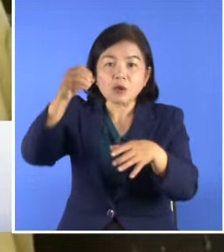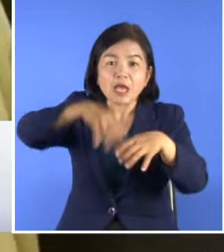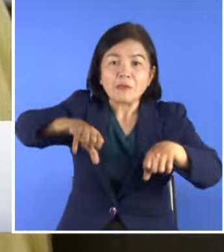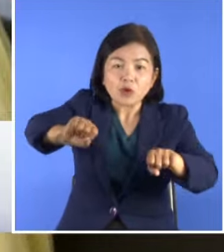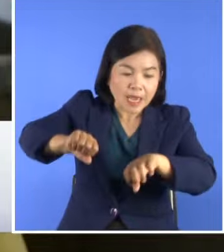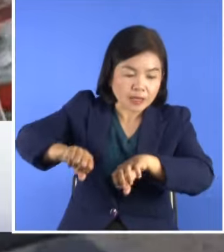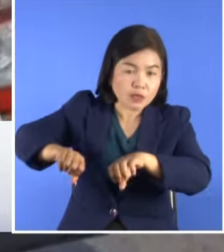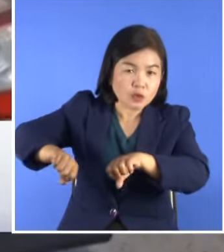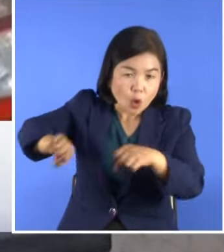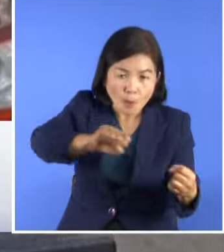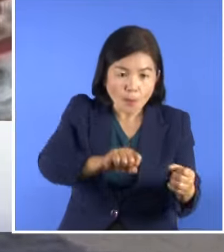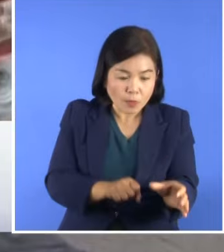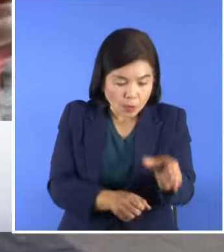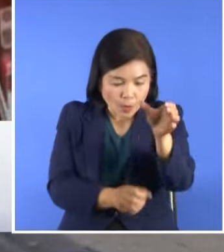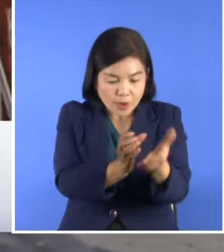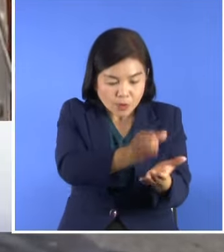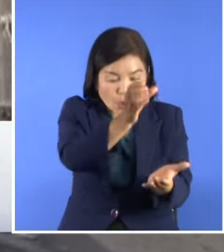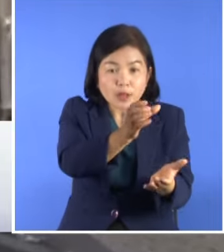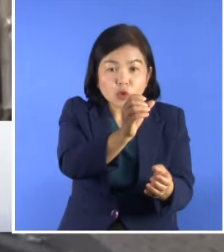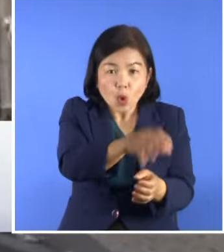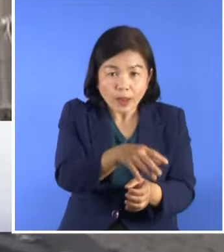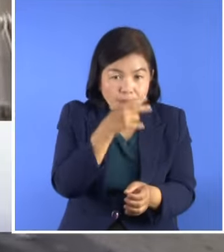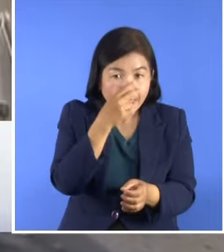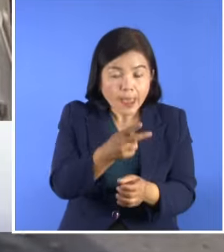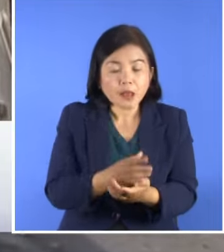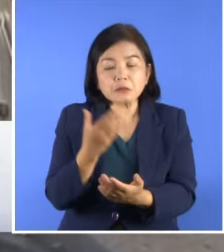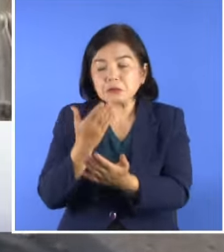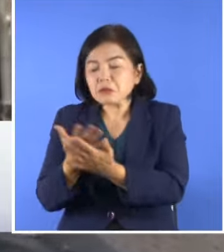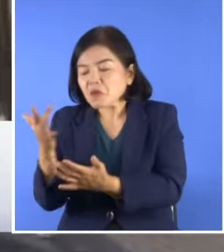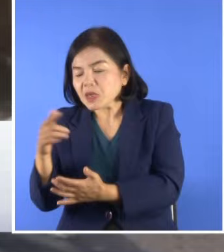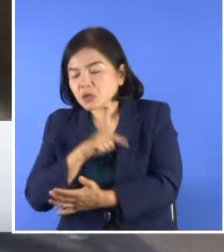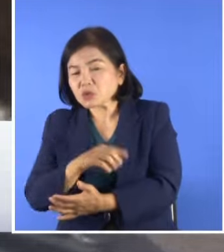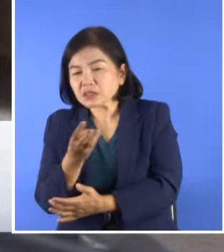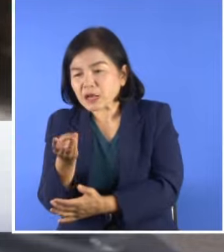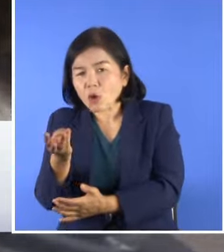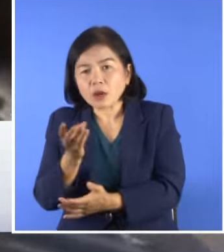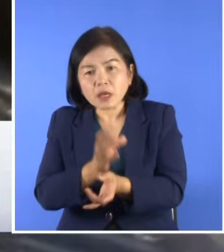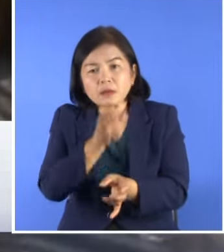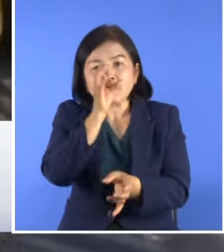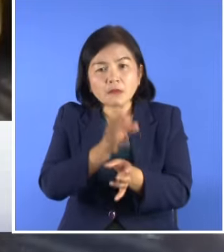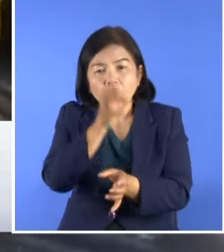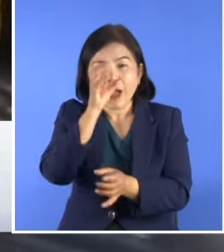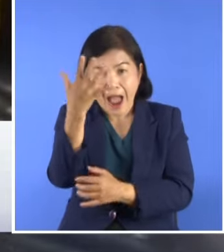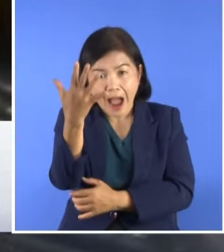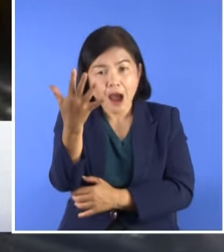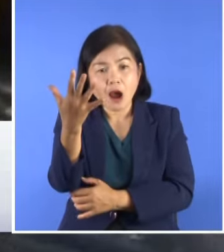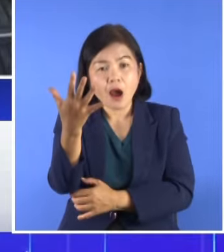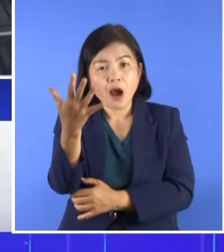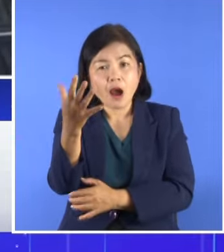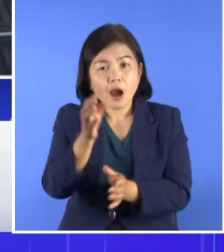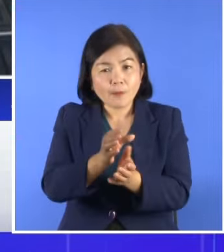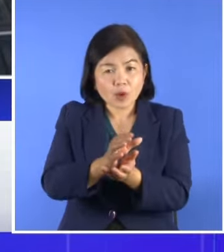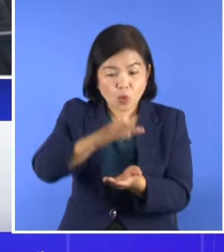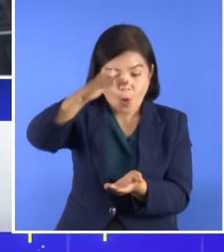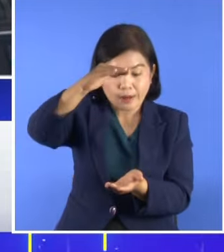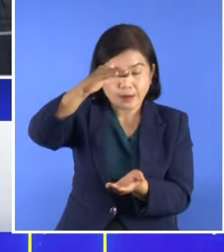วดด้วยนะคะ ครับ ไม่มีเงินน้อยใจไม่มีเงินสักบาทนึงแต่แกกินเหล้ามา5ขวดแล้วอ่ะ เอาเงิน